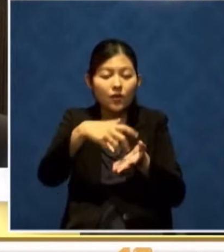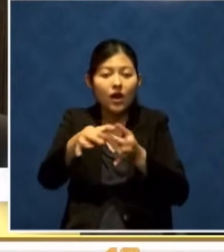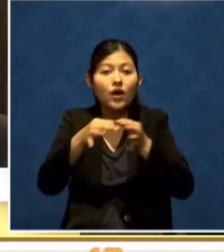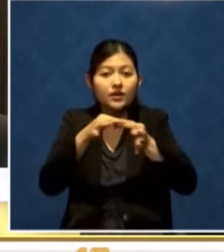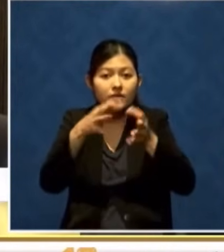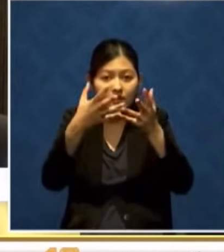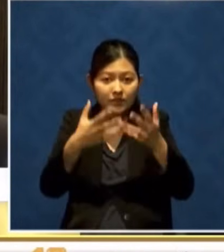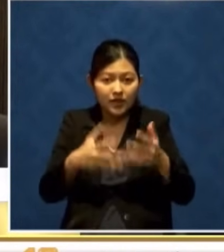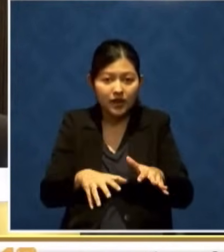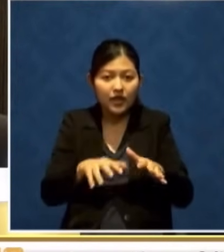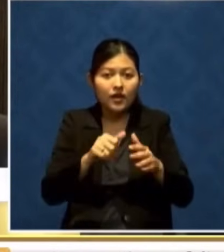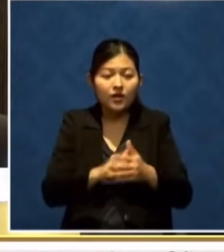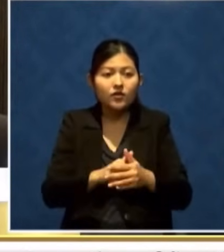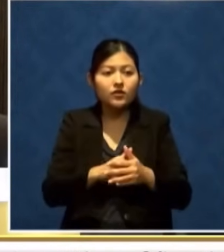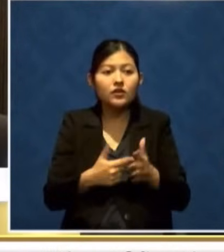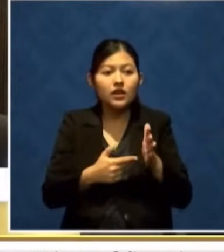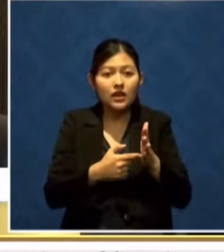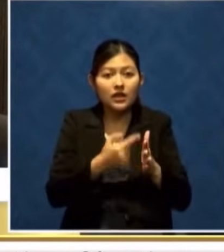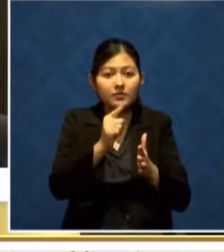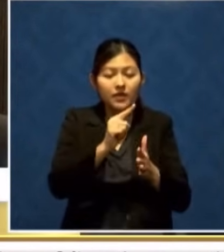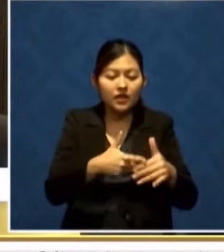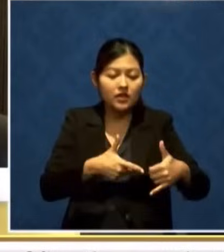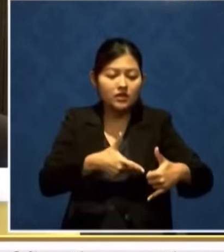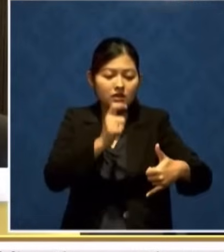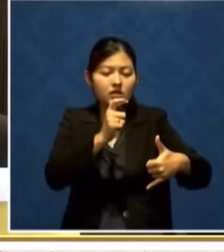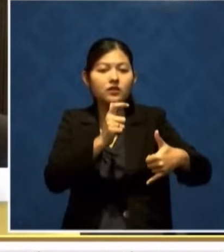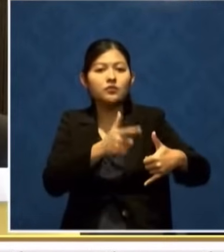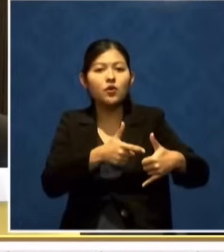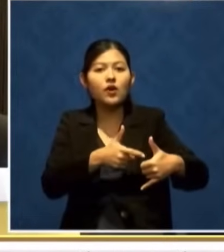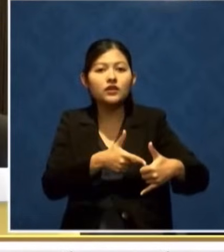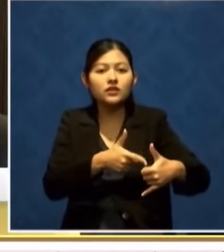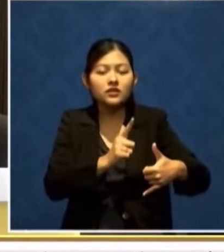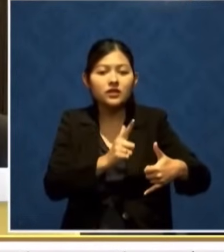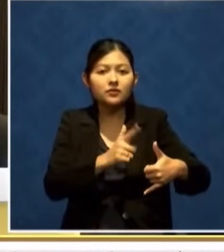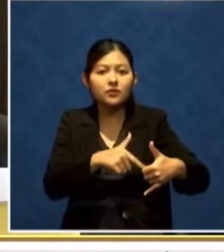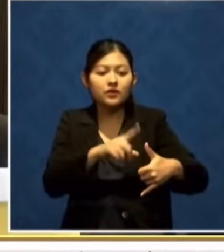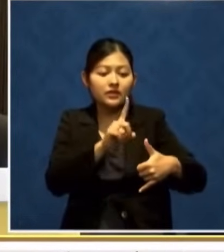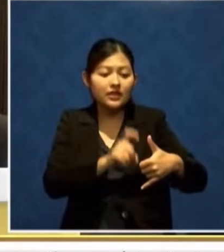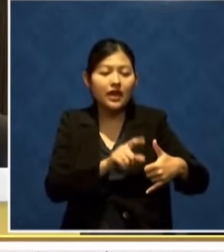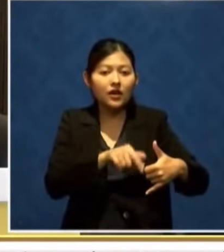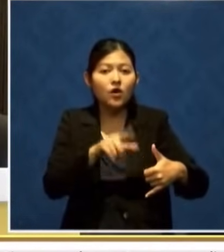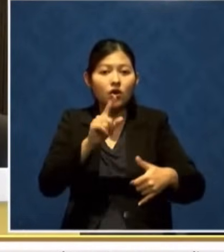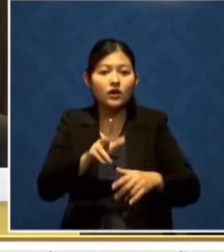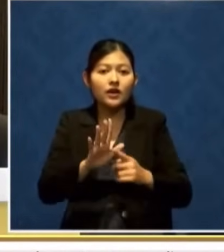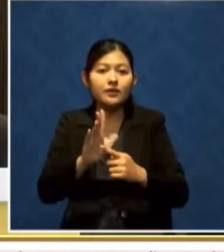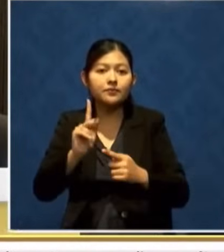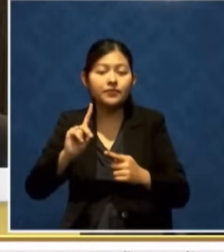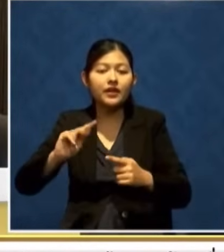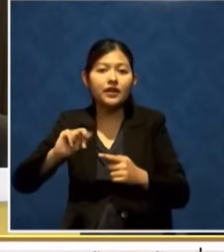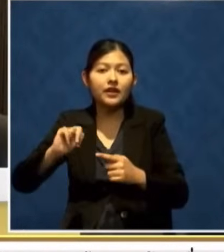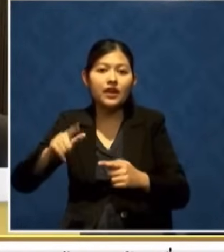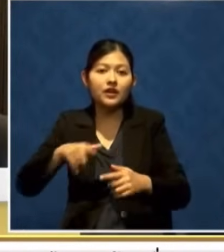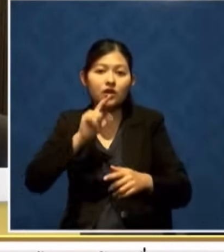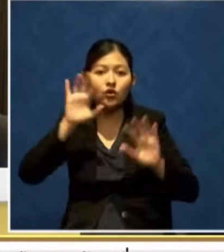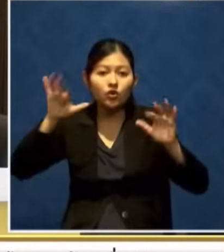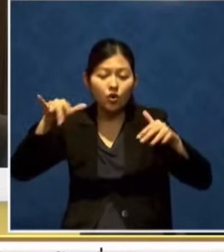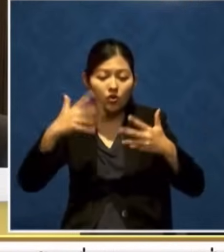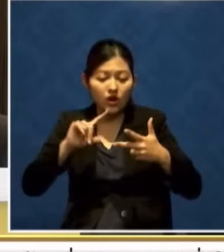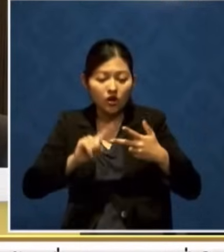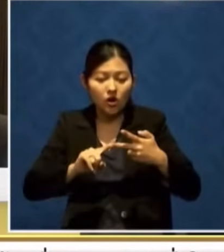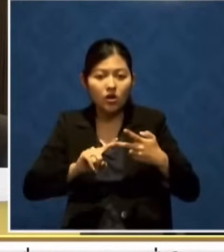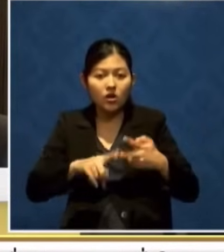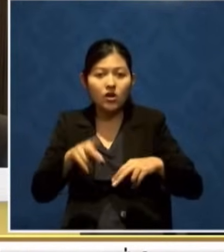ไล่เรียงมาตั้งแต่การยิงตำรวจเสียชีวิตของกรณีกำนันนกไปจนถึงการบุคคลบ้านของรองผบ